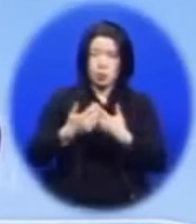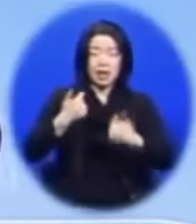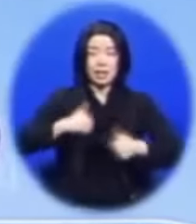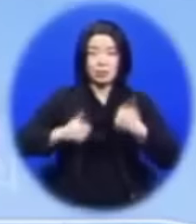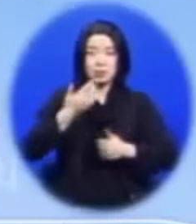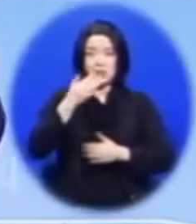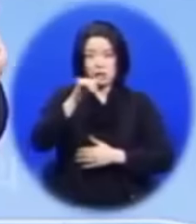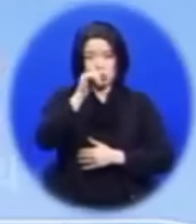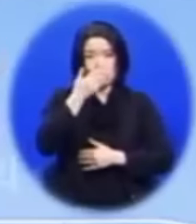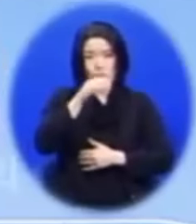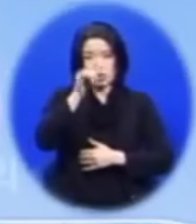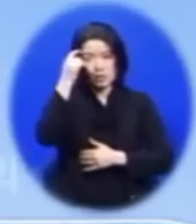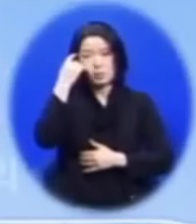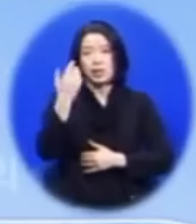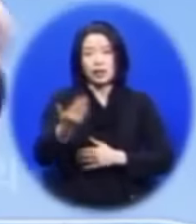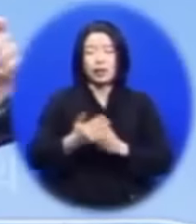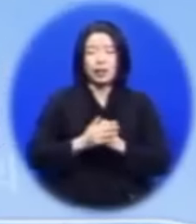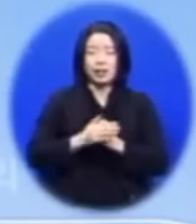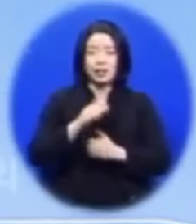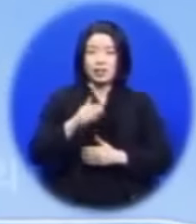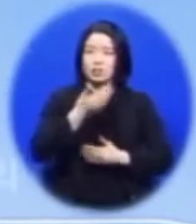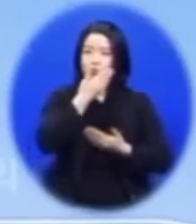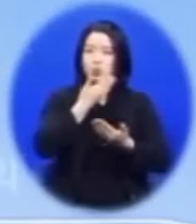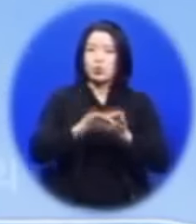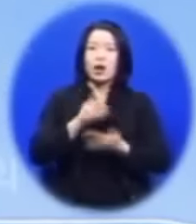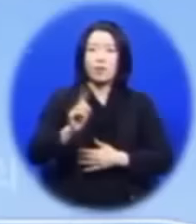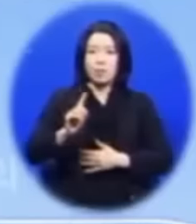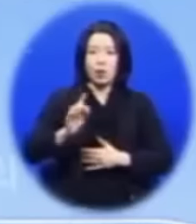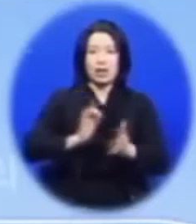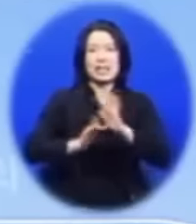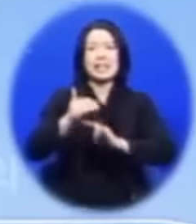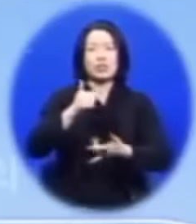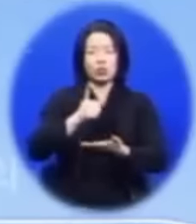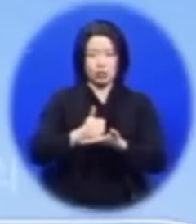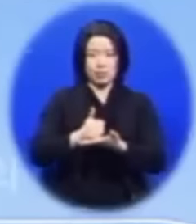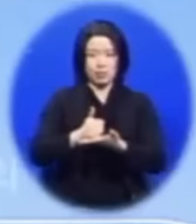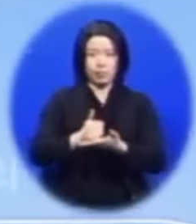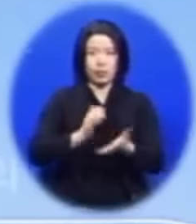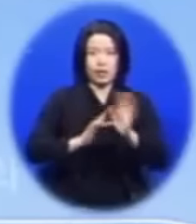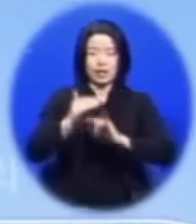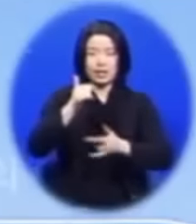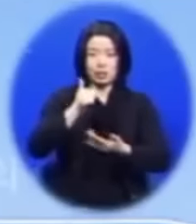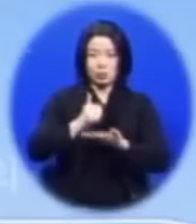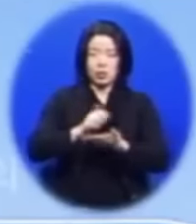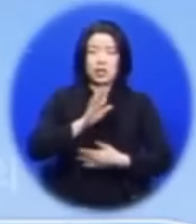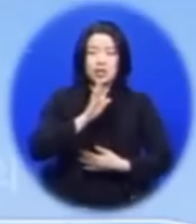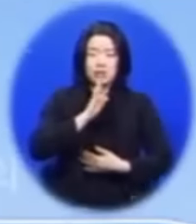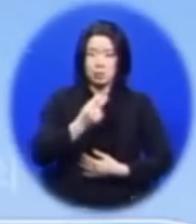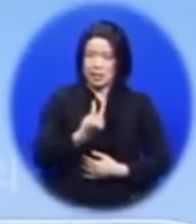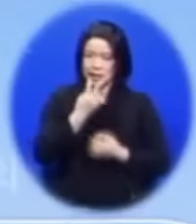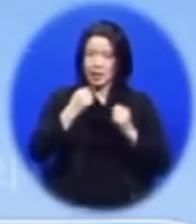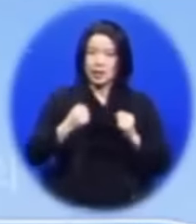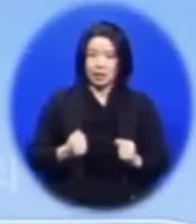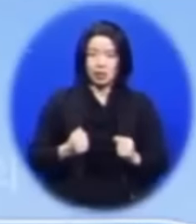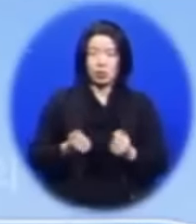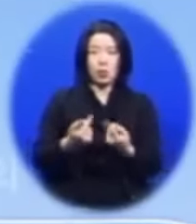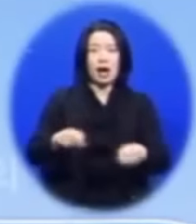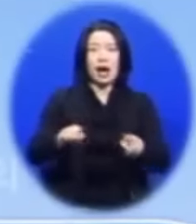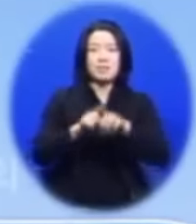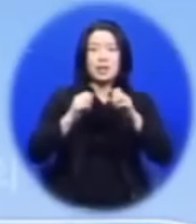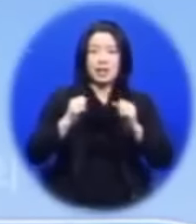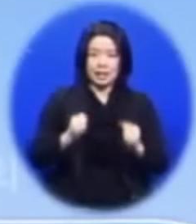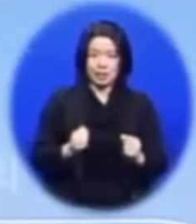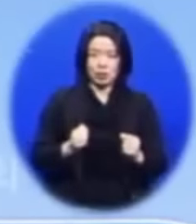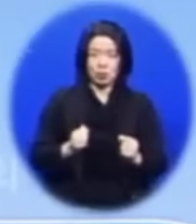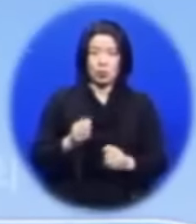있을까요 그 핵심은 예수님이십니다 예수님이 정말 살아계시고 함께하시고